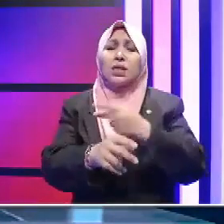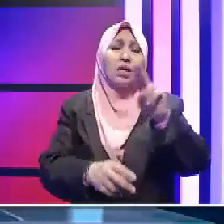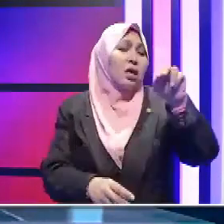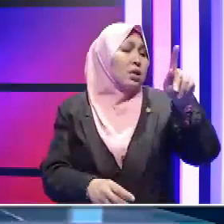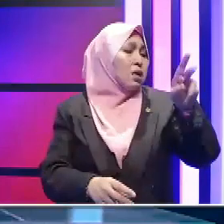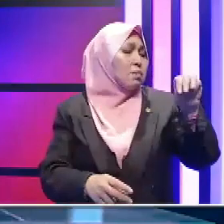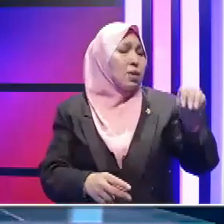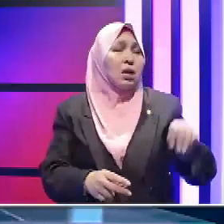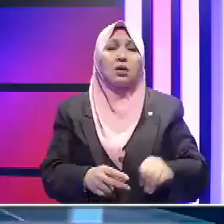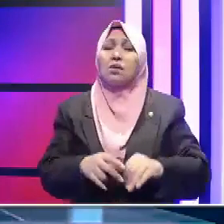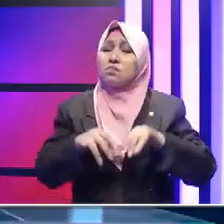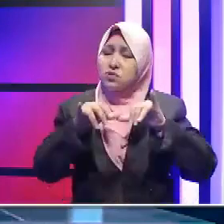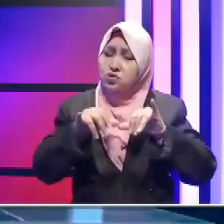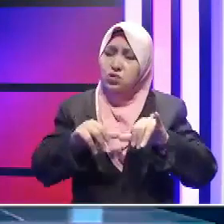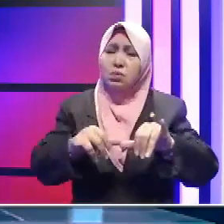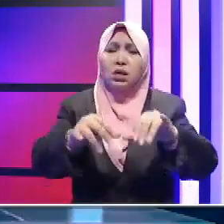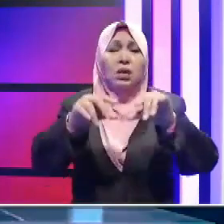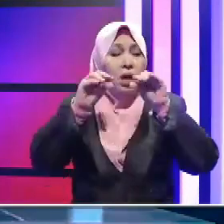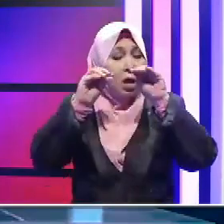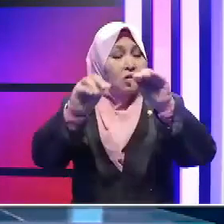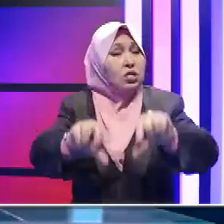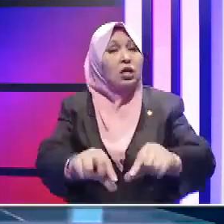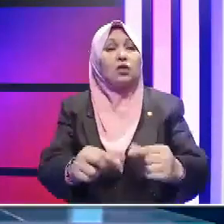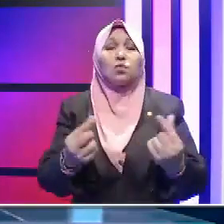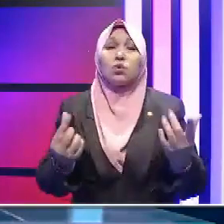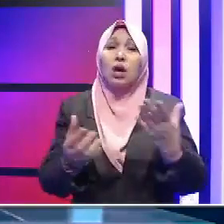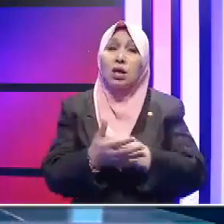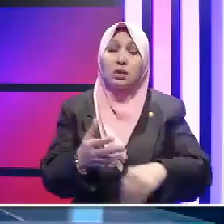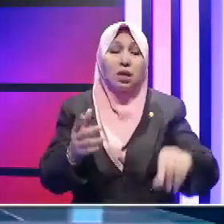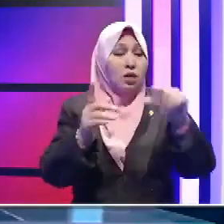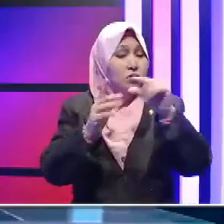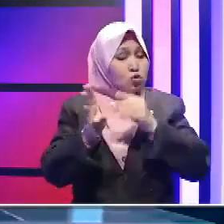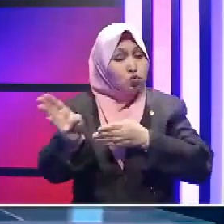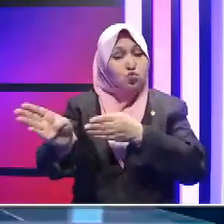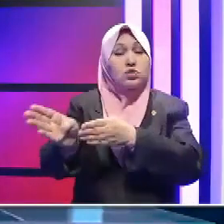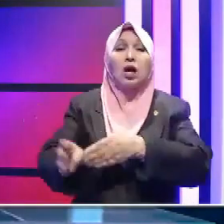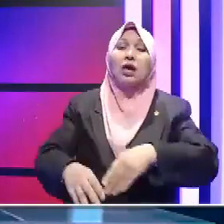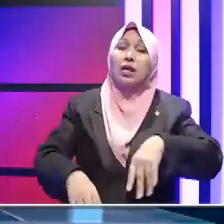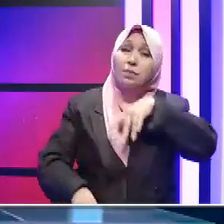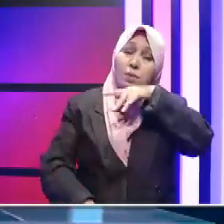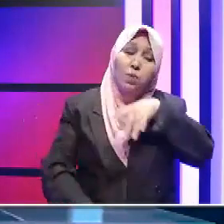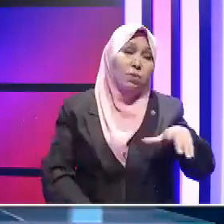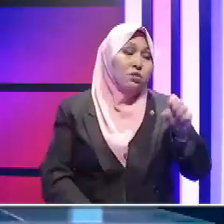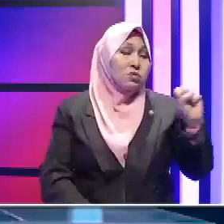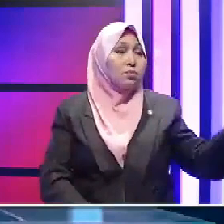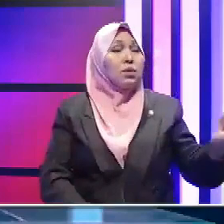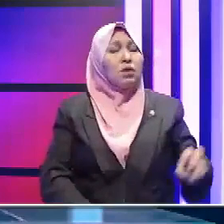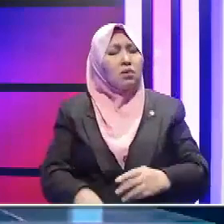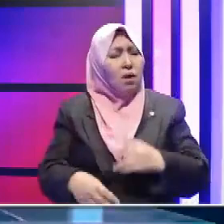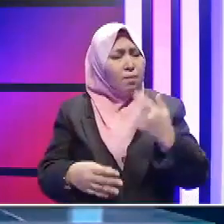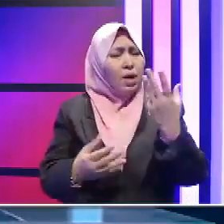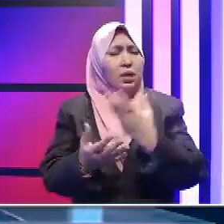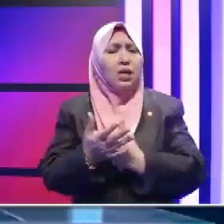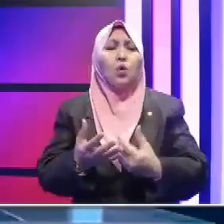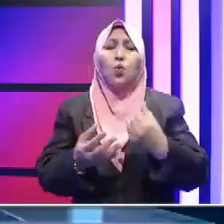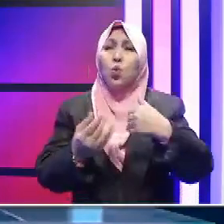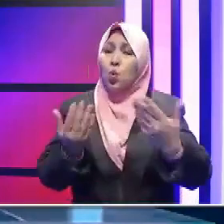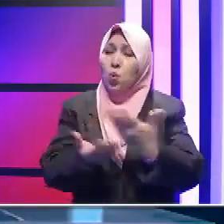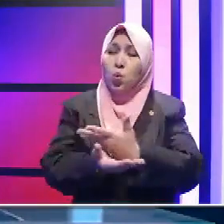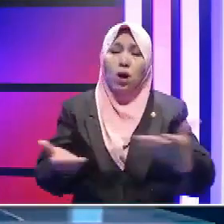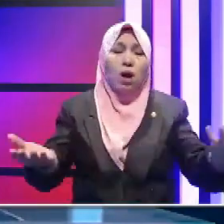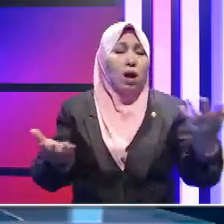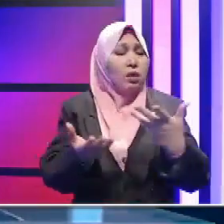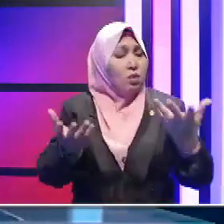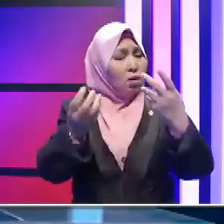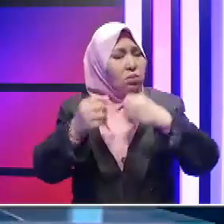Istiqomah dengan ajaran Alquran kalau mu da sunnah nabimu prabana Atina milladunka Rahmah wahyi dan